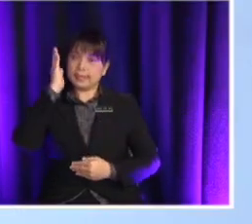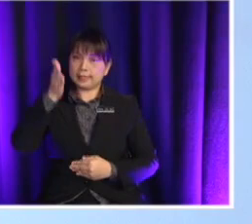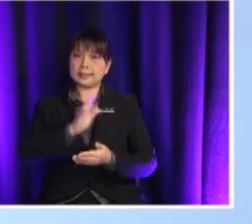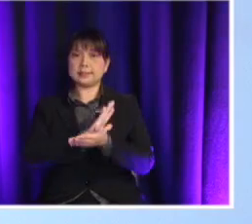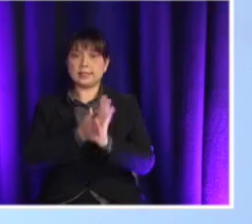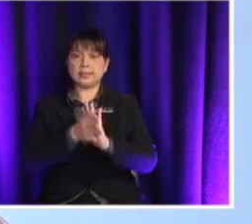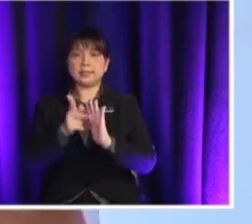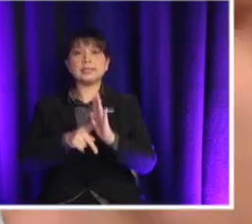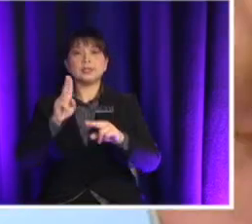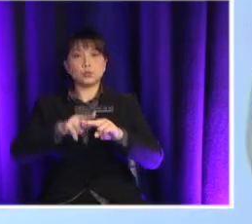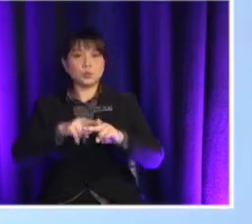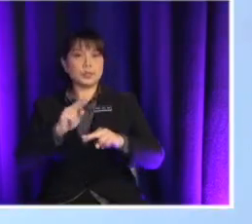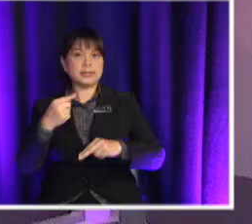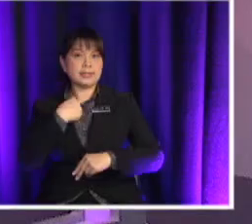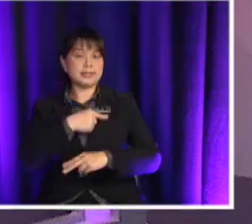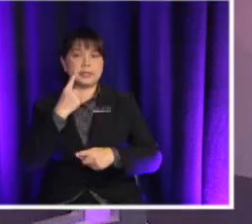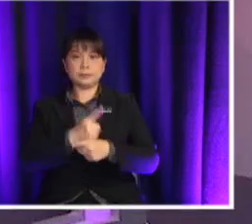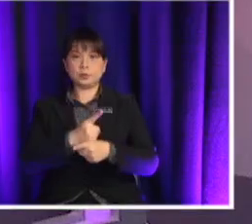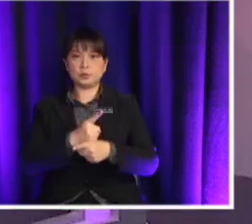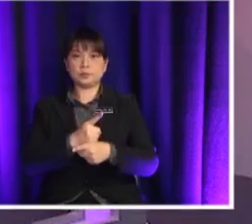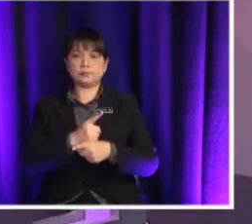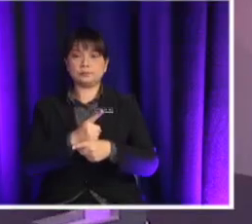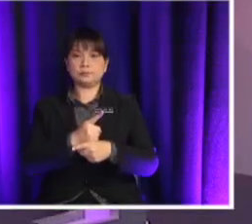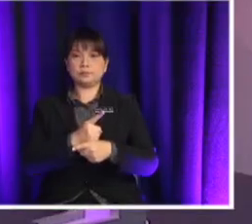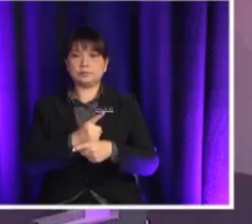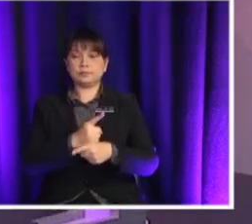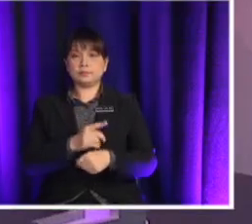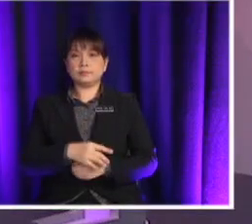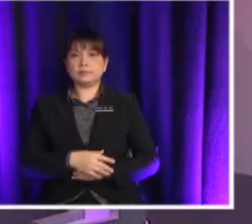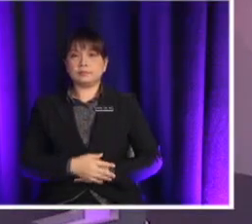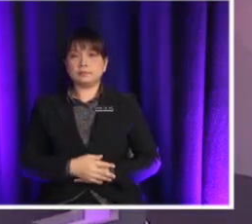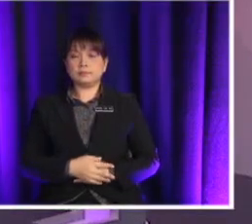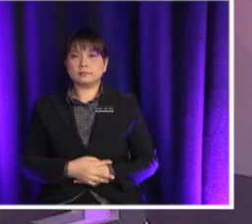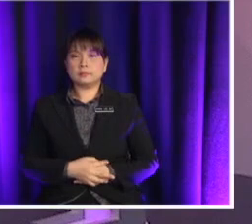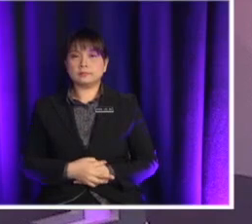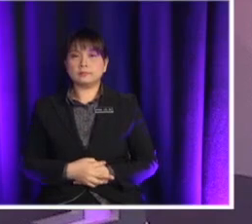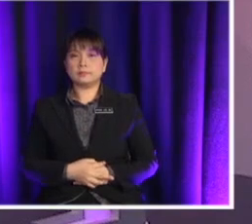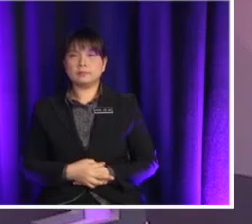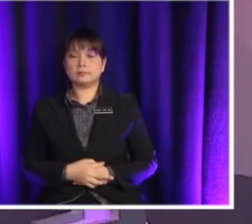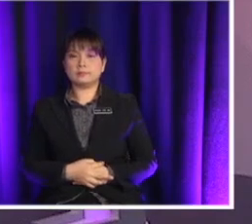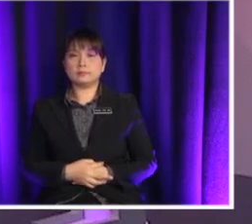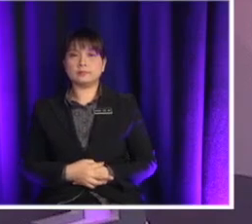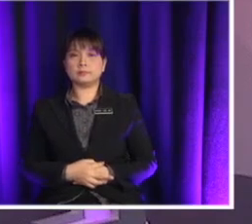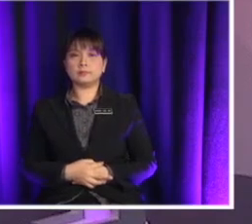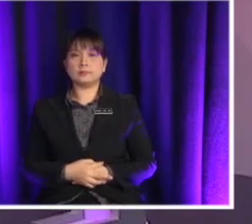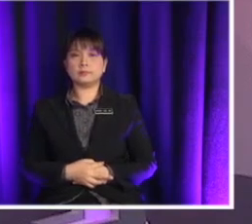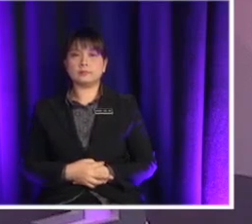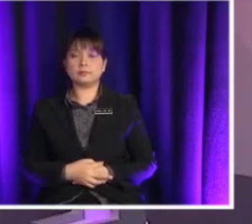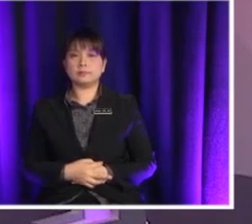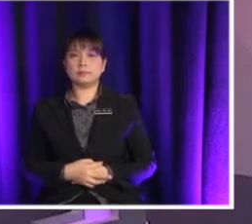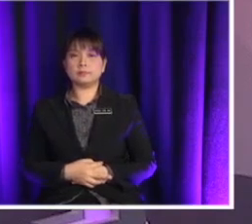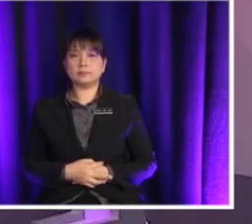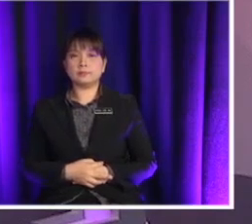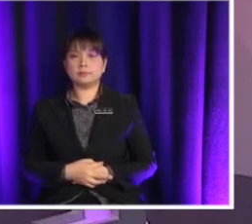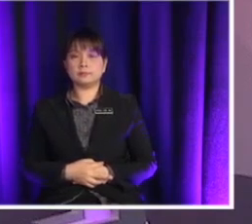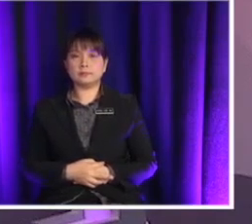kedudukan kita betul. Jangan jadi Swiss kalau setengah-setengah kita, kalau kita salah, kita letak sini on, tapi kedudukan dia kita